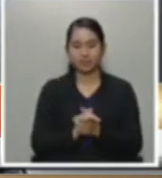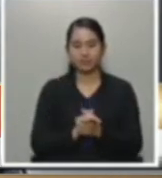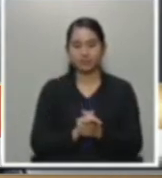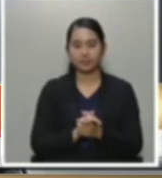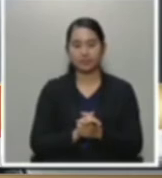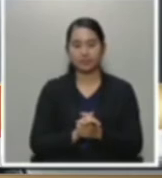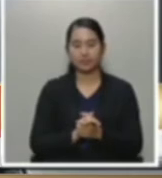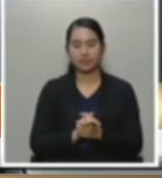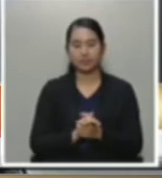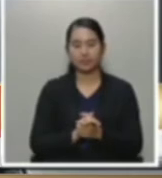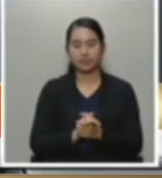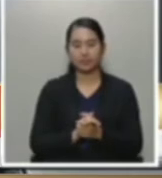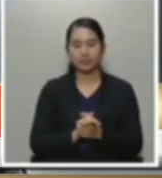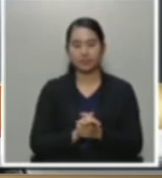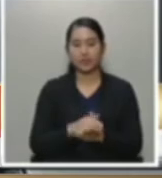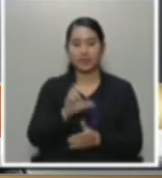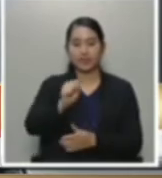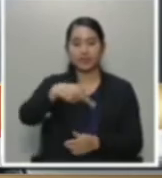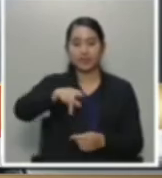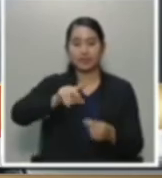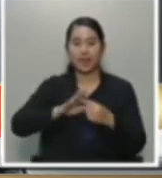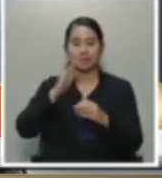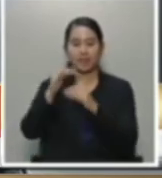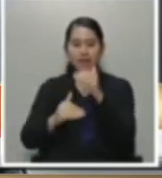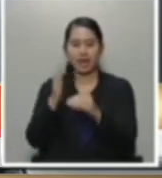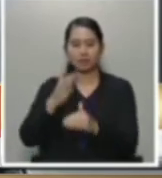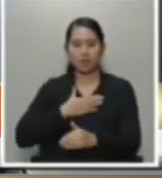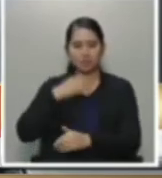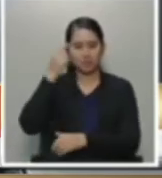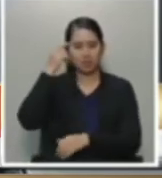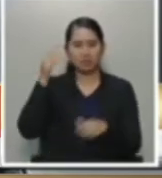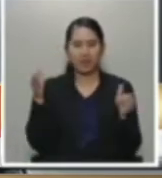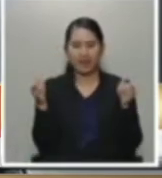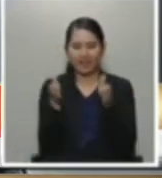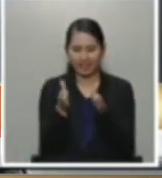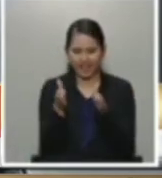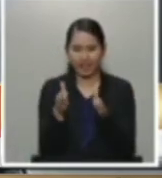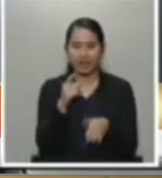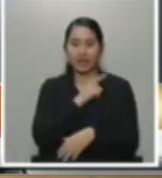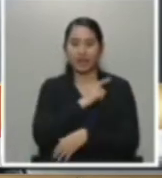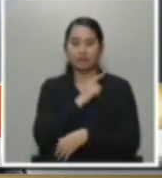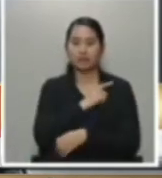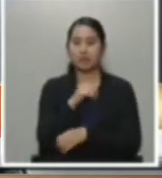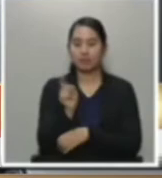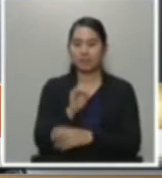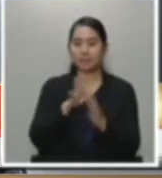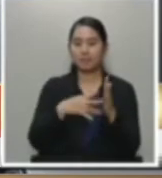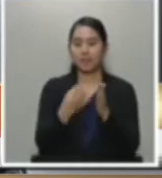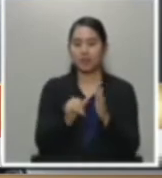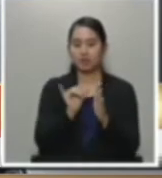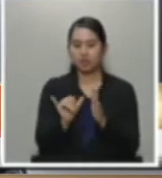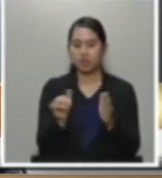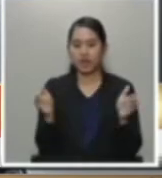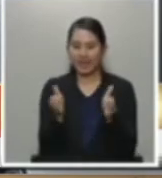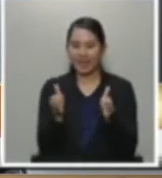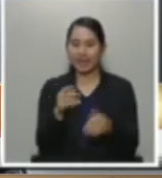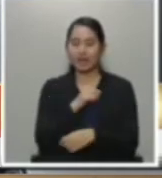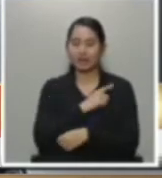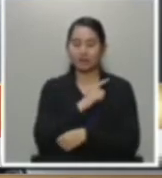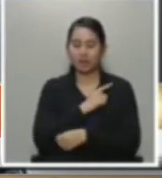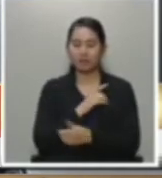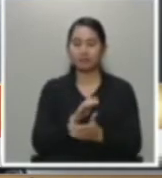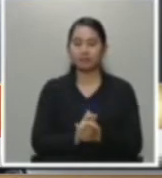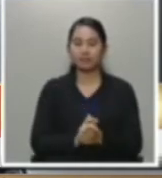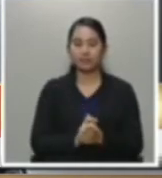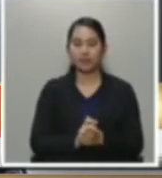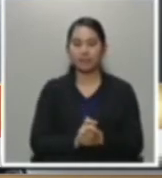ฒน์ผมคิดว่ายังเล็กไปนะครับสำหรับที่จะมารับผิดชอบยุทธศาสตร์ชาติอันนี้นะครับผมอยาก